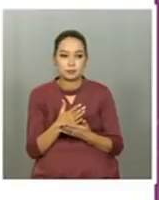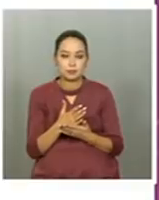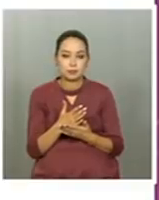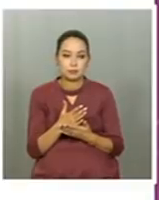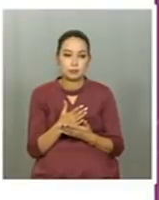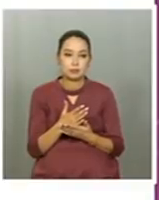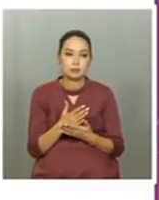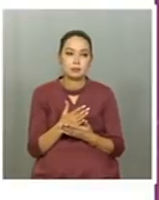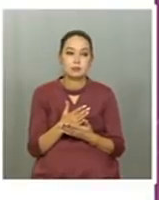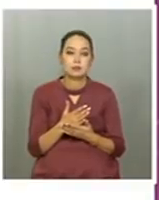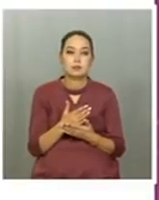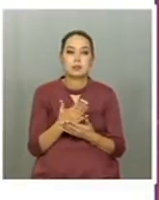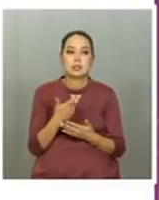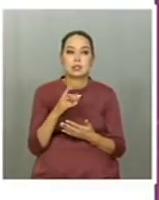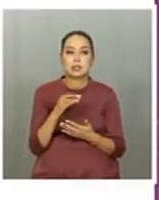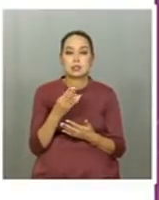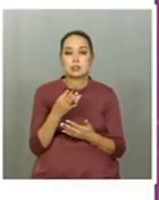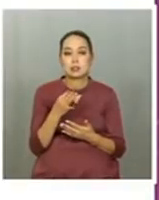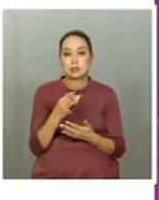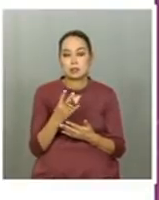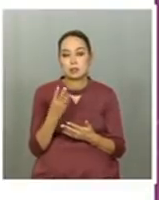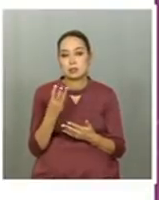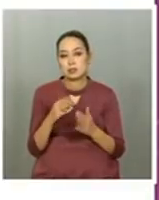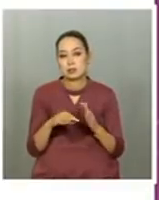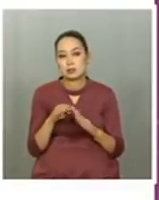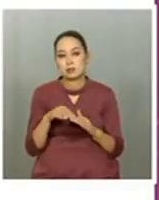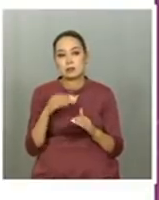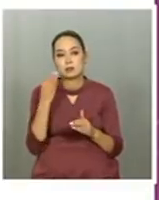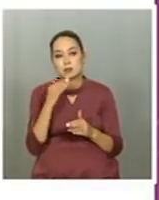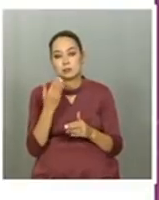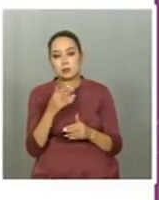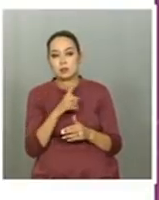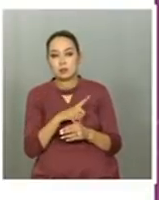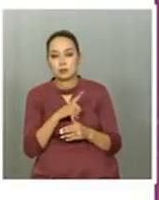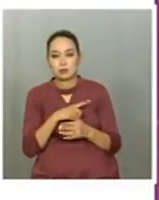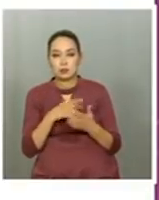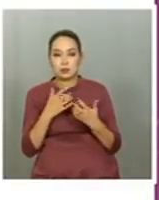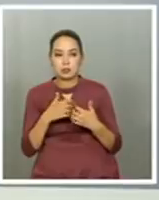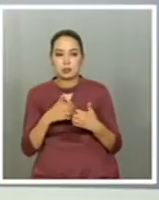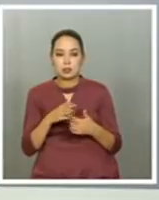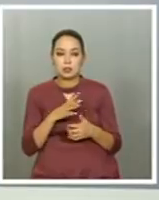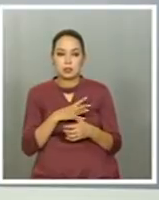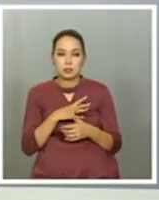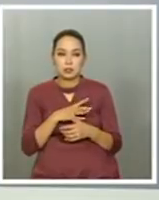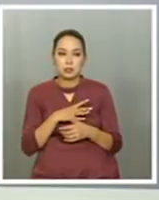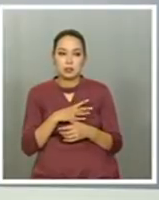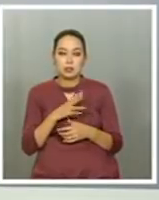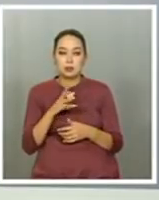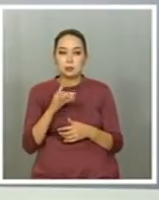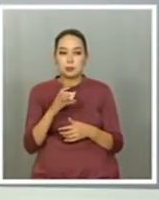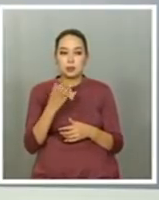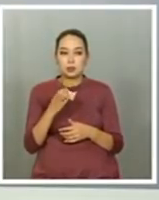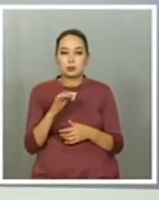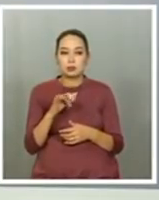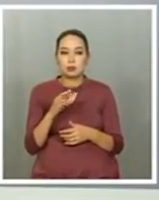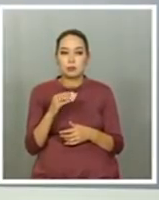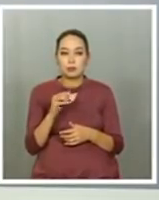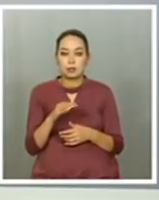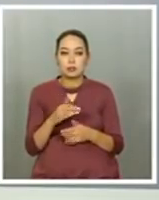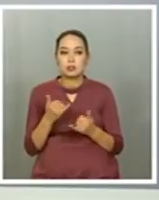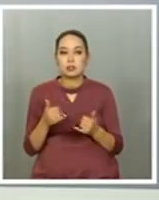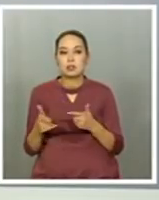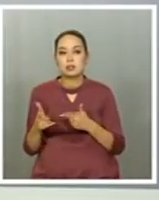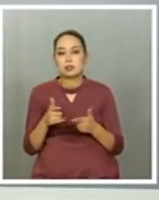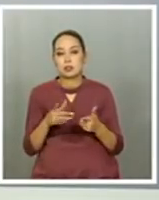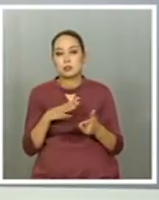біз глицеринге сапалық реакцияны қарастырдық. Ол үшін, яғни мыс сульфатына жаңа дайындалған